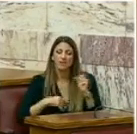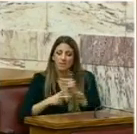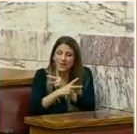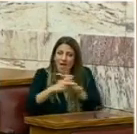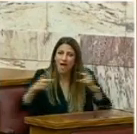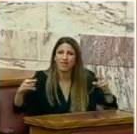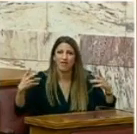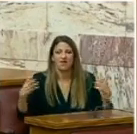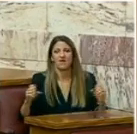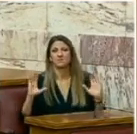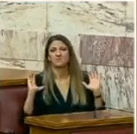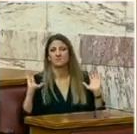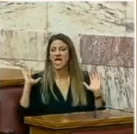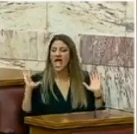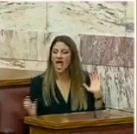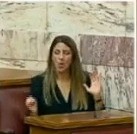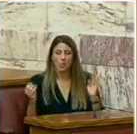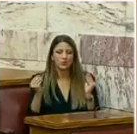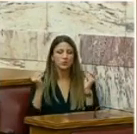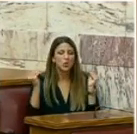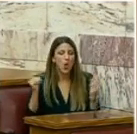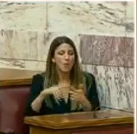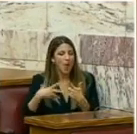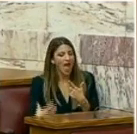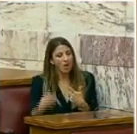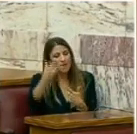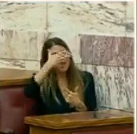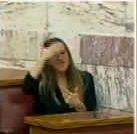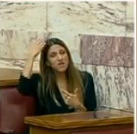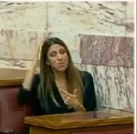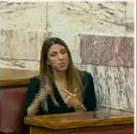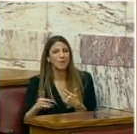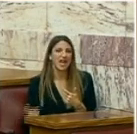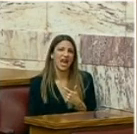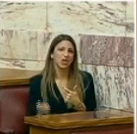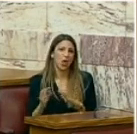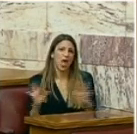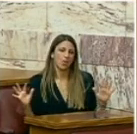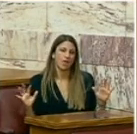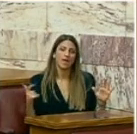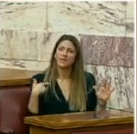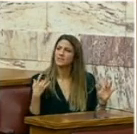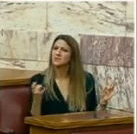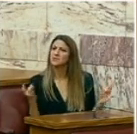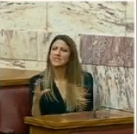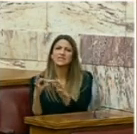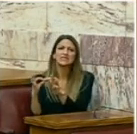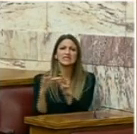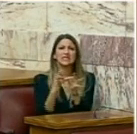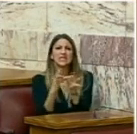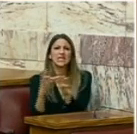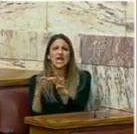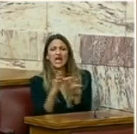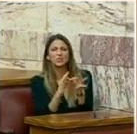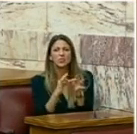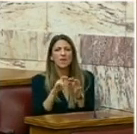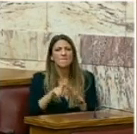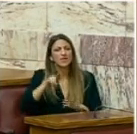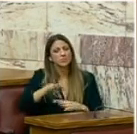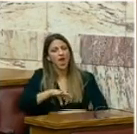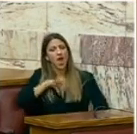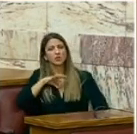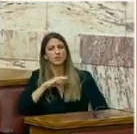προγραμματική και την ηθική αξιοπιστία να το κάνουμε. Συνεργαζόμενοι με τους έντιμους και αξιοπρεπείς ανθρώπους